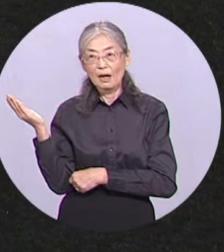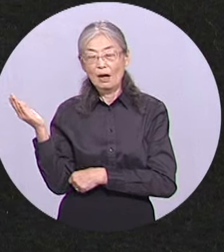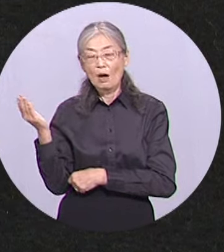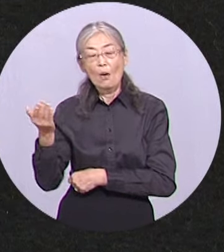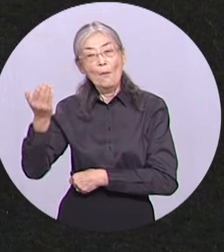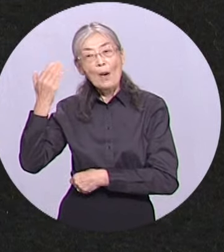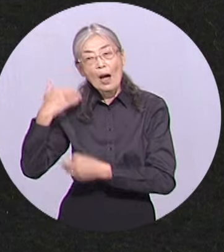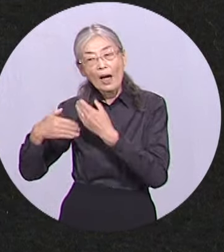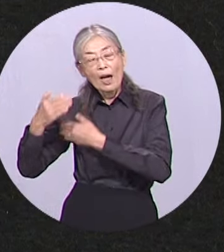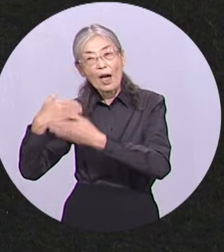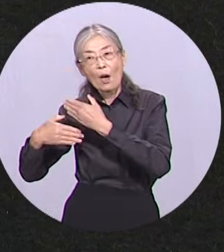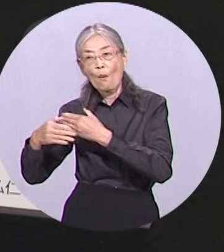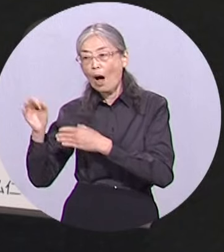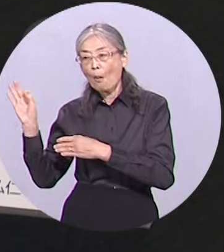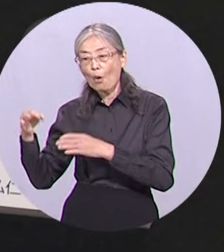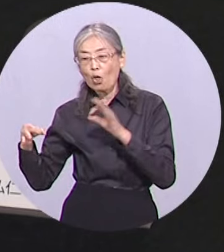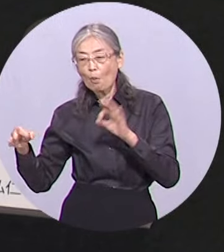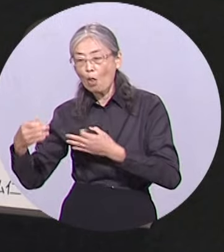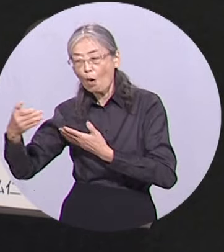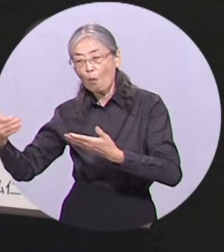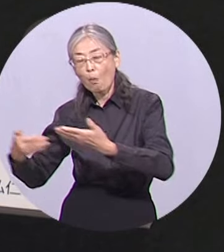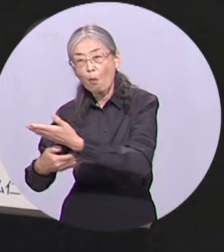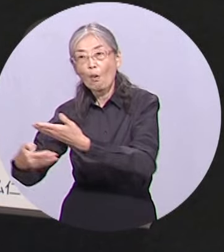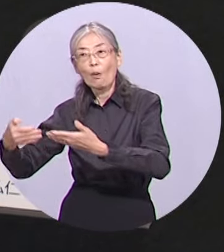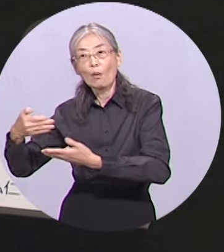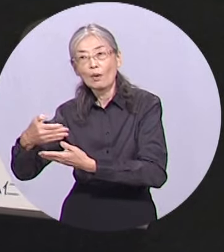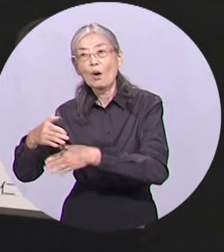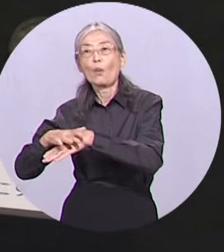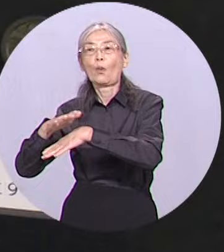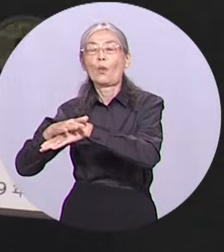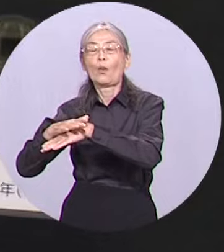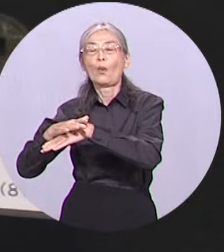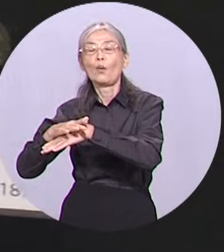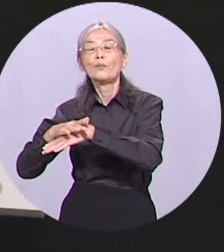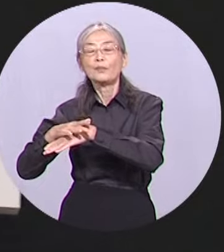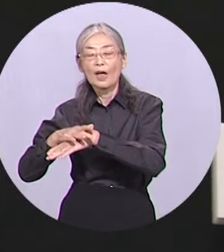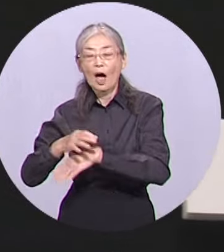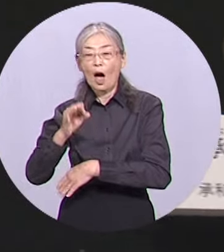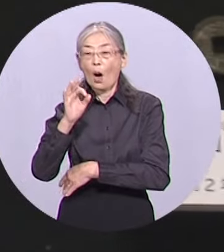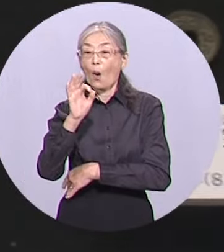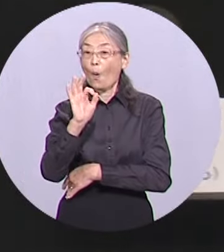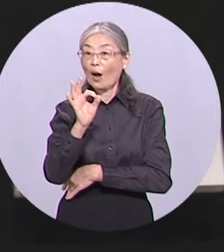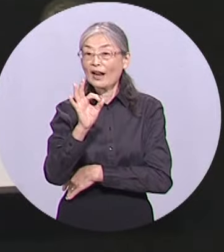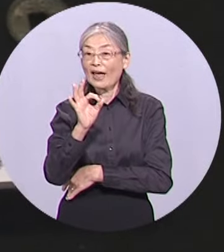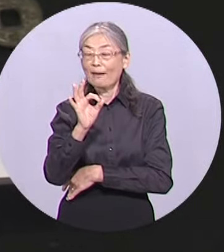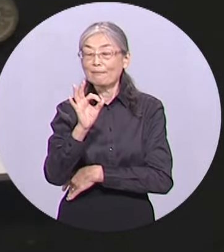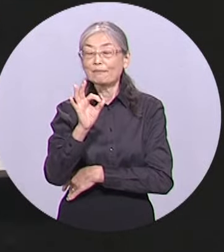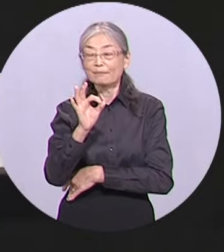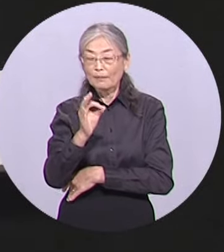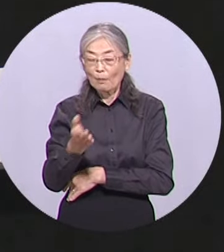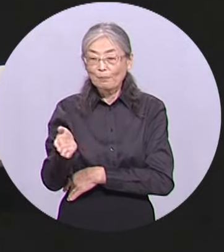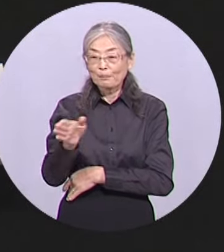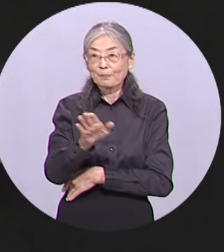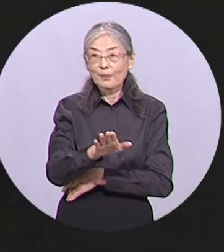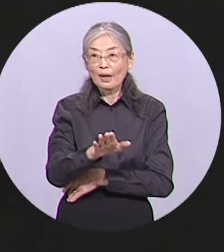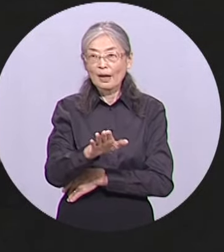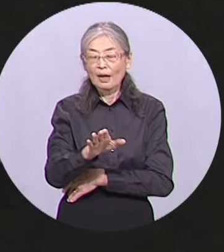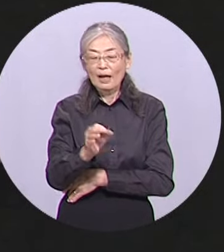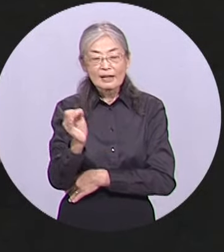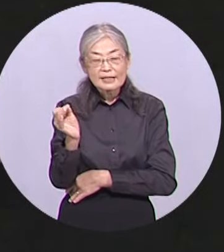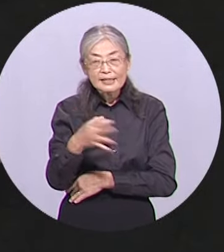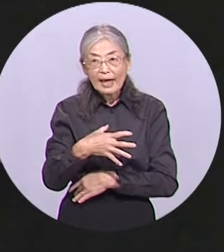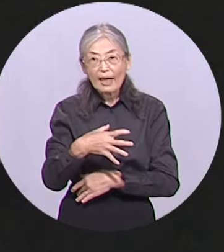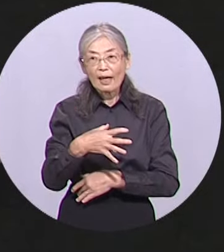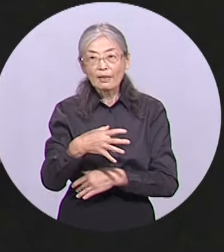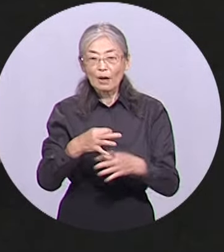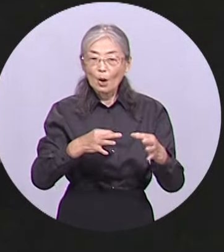物々交換で品物のやり取りがされていたところに、お金というものが加わって納税ですとか売